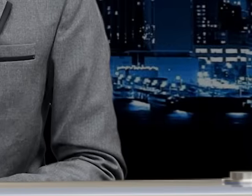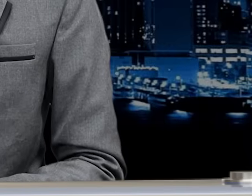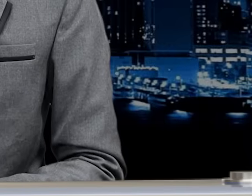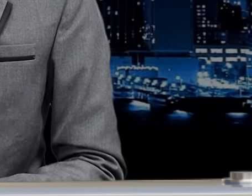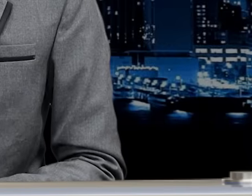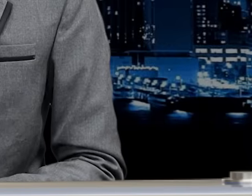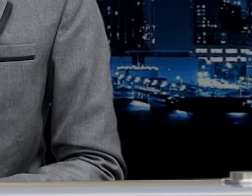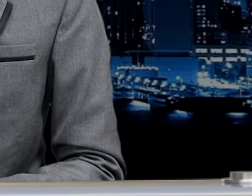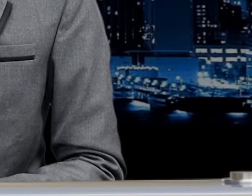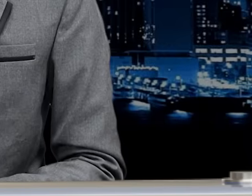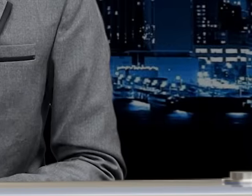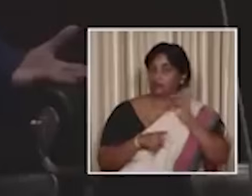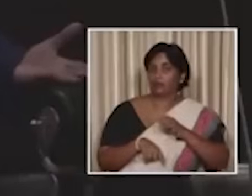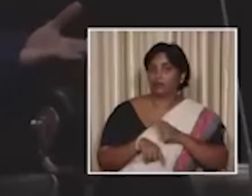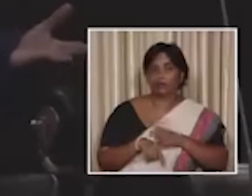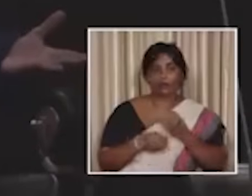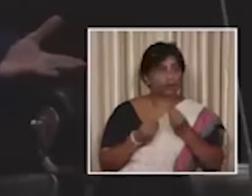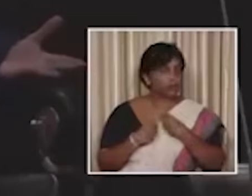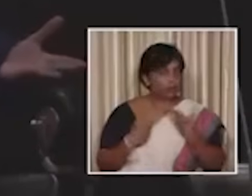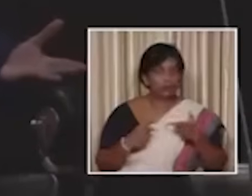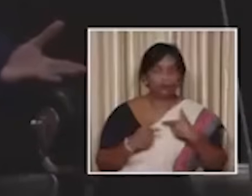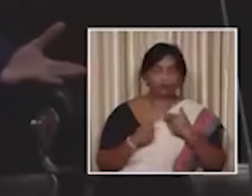இன்று பாராளுமன்றத்தில் தெரிவித்தார்.